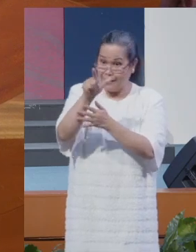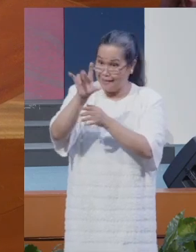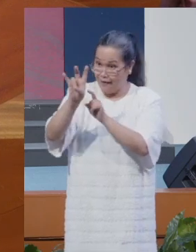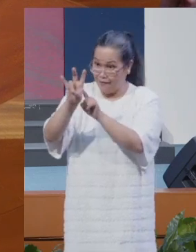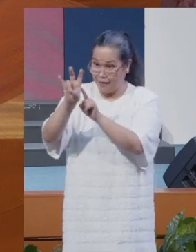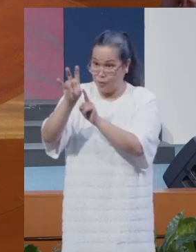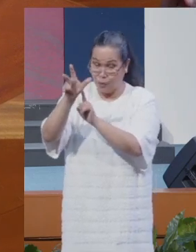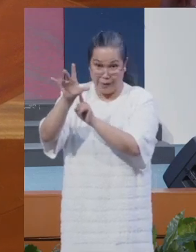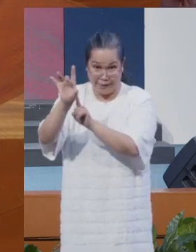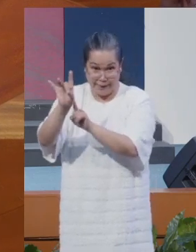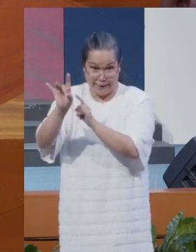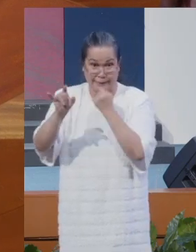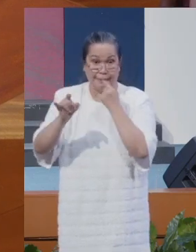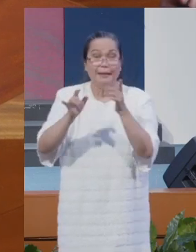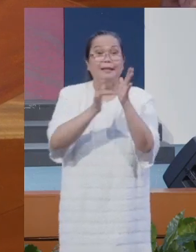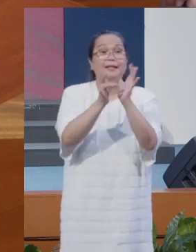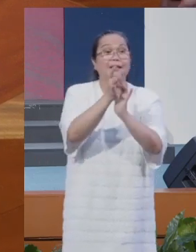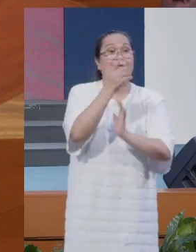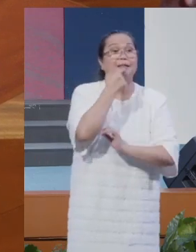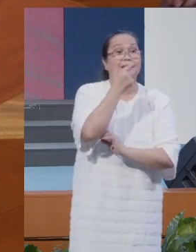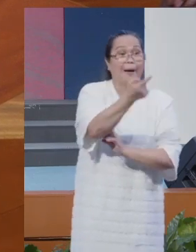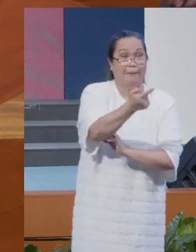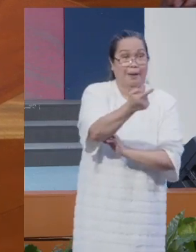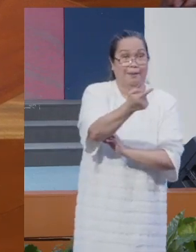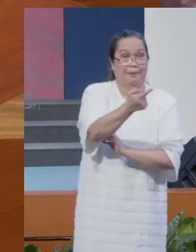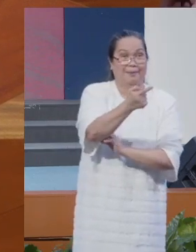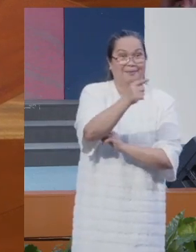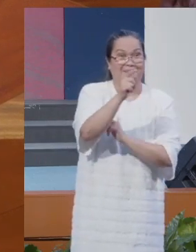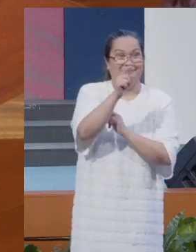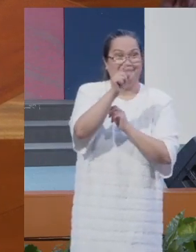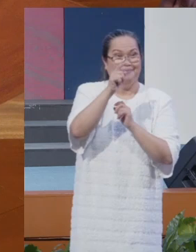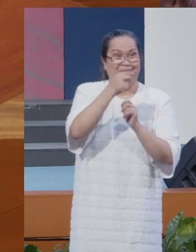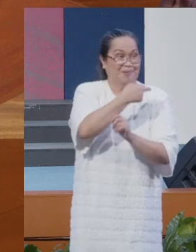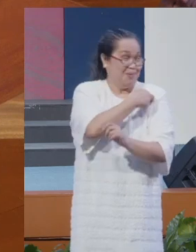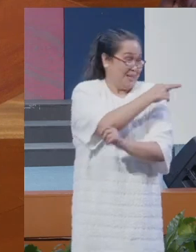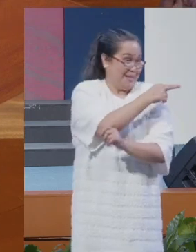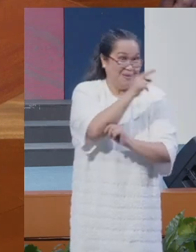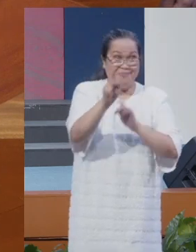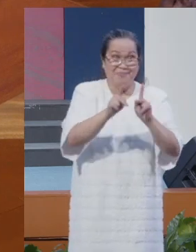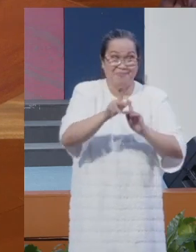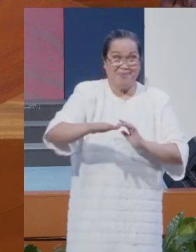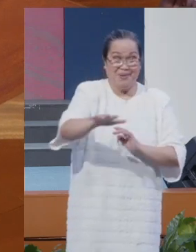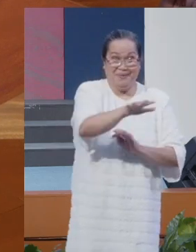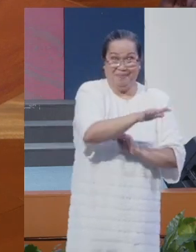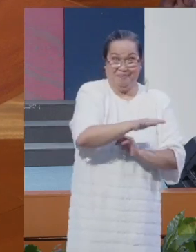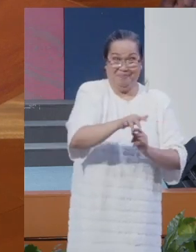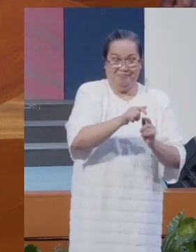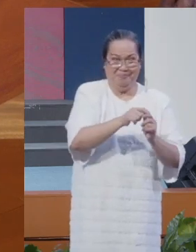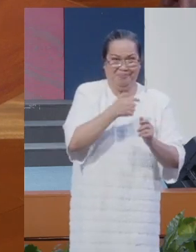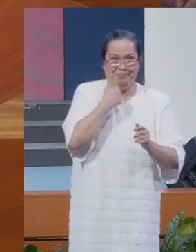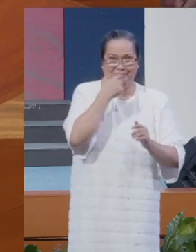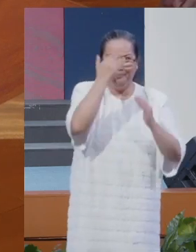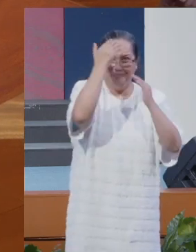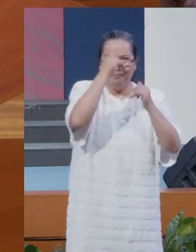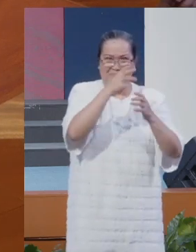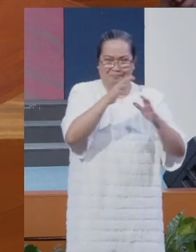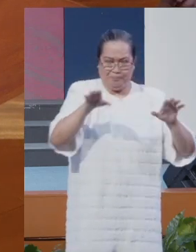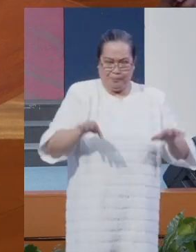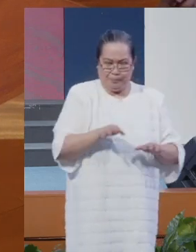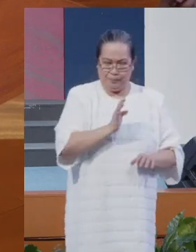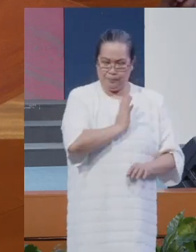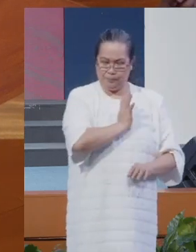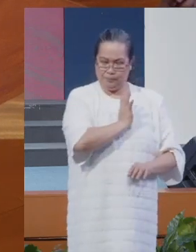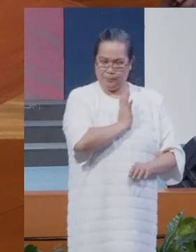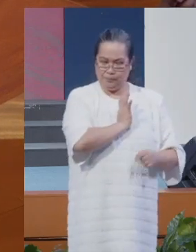23:27-28, ganitong sabi ni Jesus sa mga makataong relihiyoso. Yung umaasa sa gawa, sa